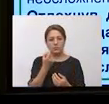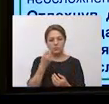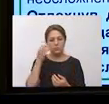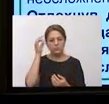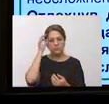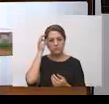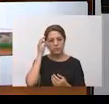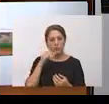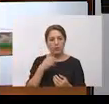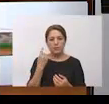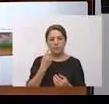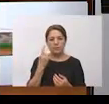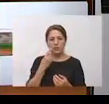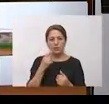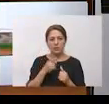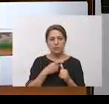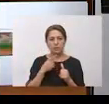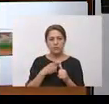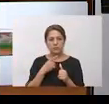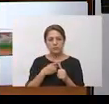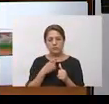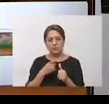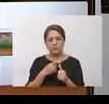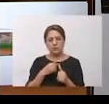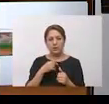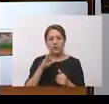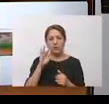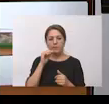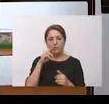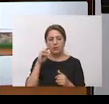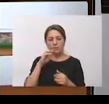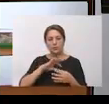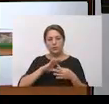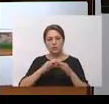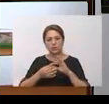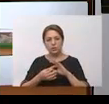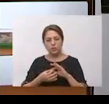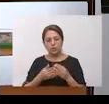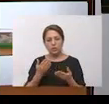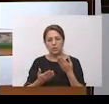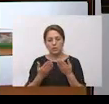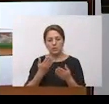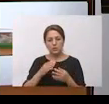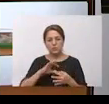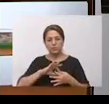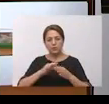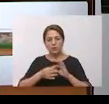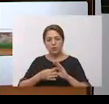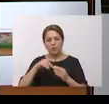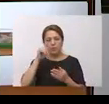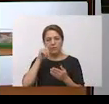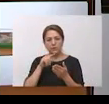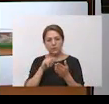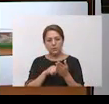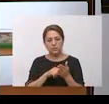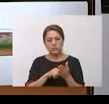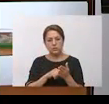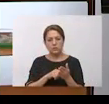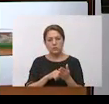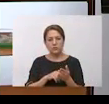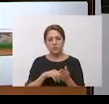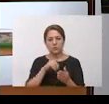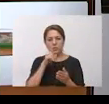Первое. Назвать вид предложения по цели высказывания. Если предложение восклицательное, отметите это.